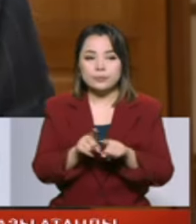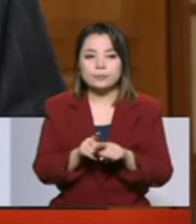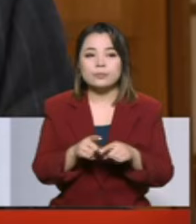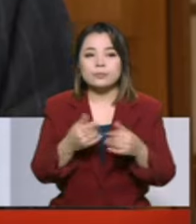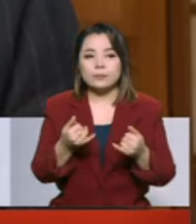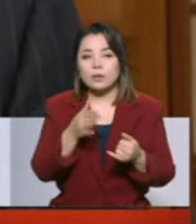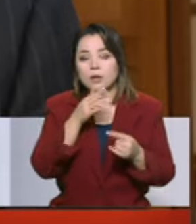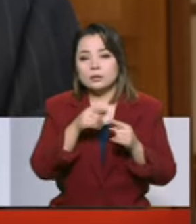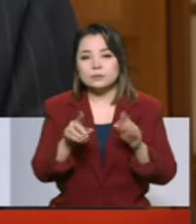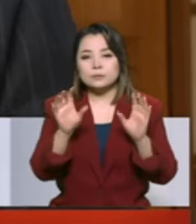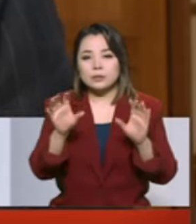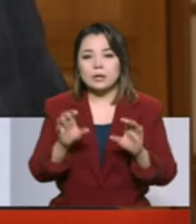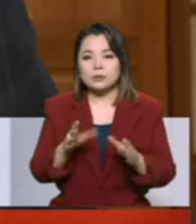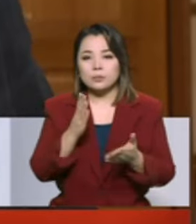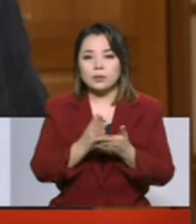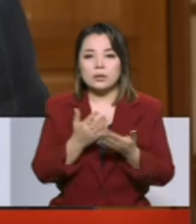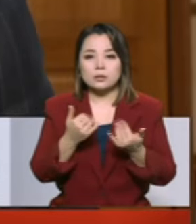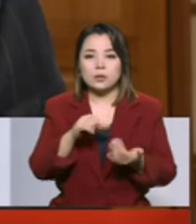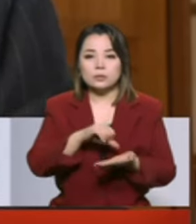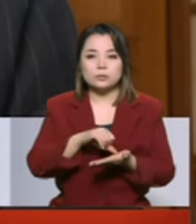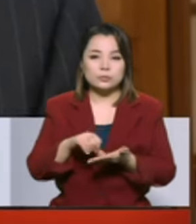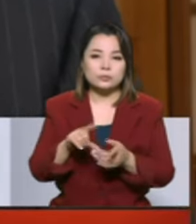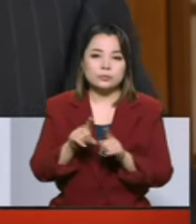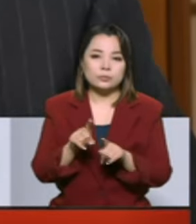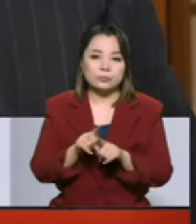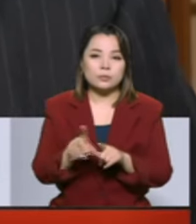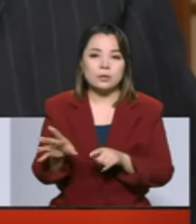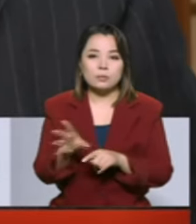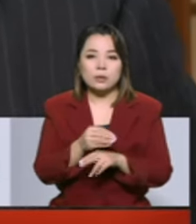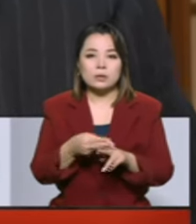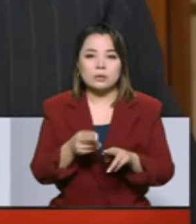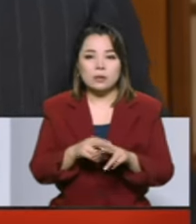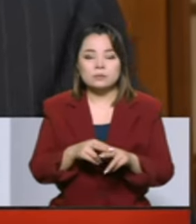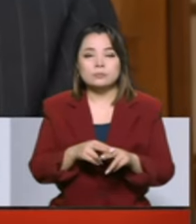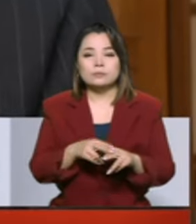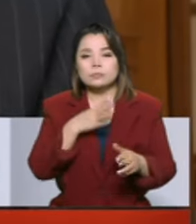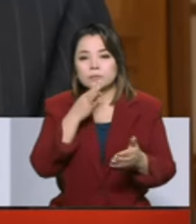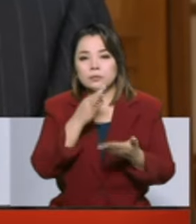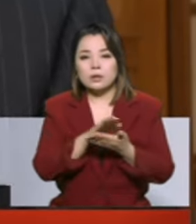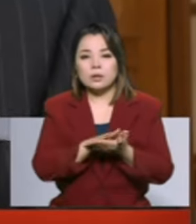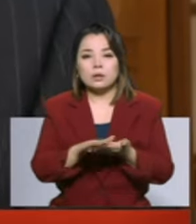сол кезде заңсыз тұрғыда, басқа тұрғыда, осылардың барлығы санат ретінде ақталып жатыр.